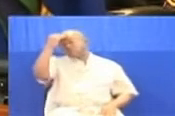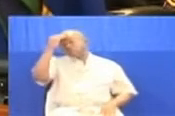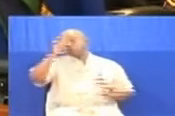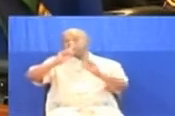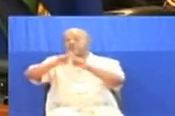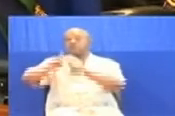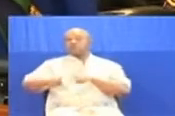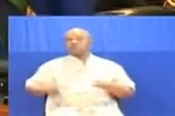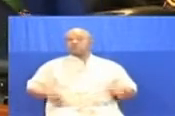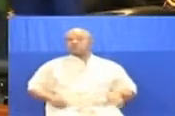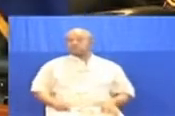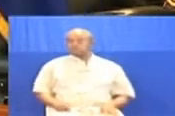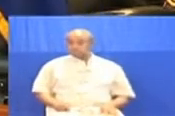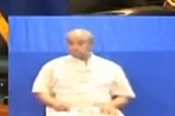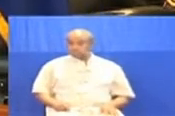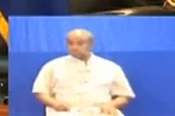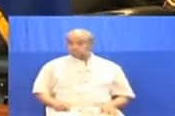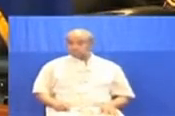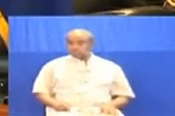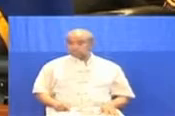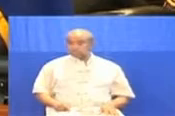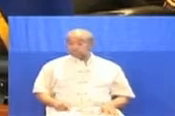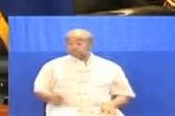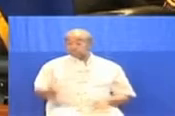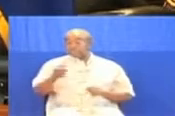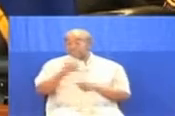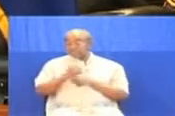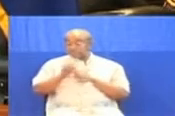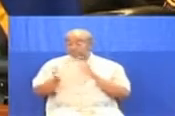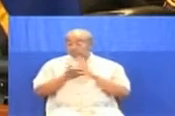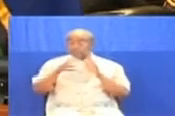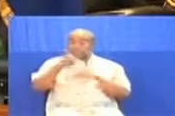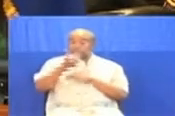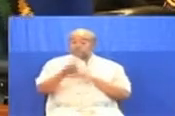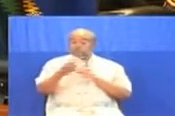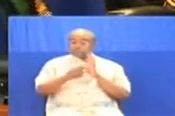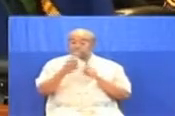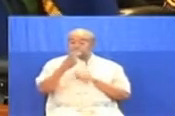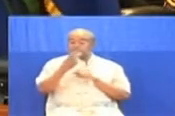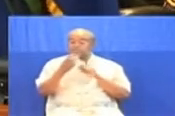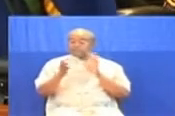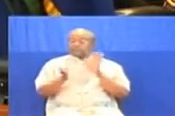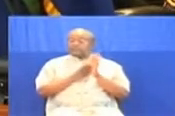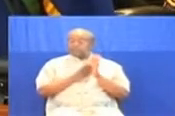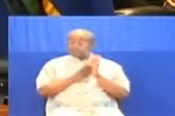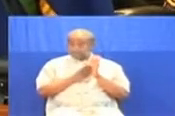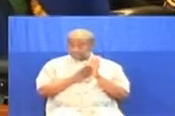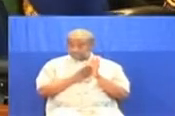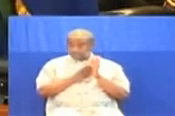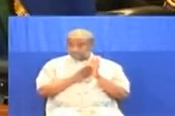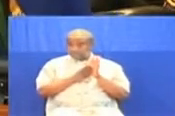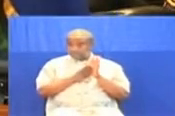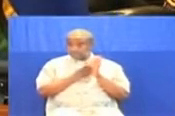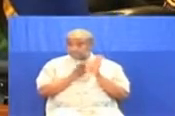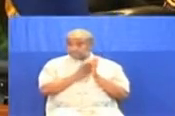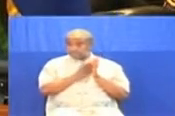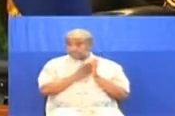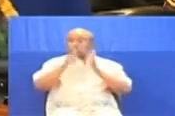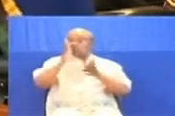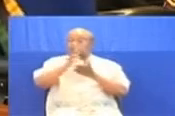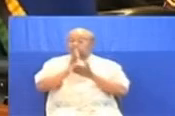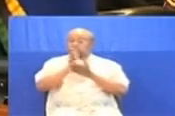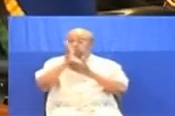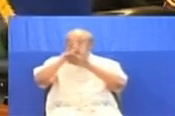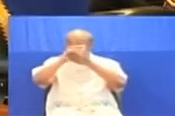mbalimbali ambayo yatafanyika kuanzia kesho tarehe 29 Mei 2020 hadi tarehe 4